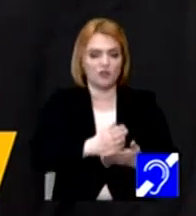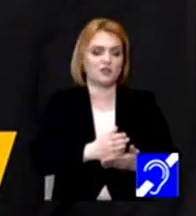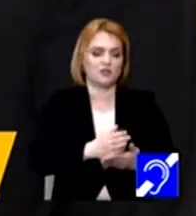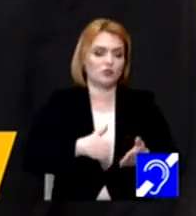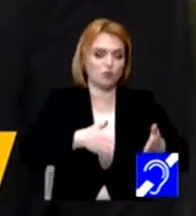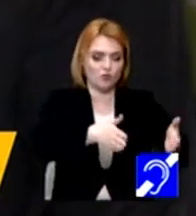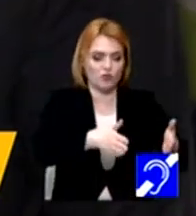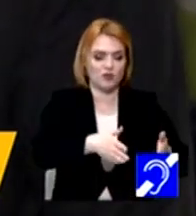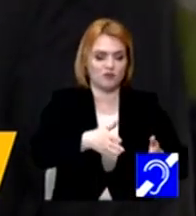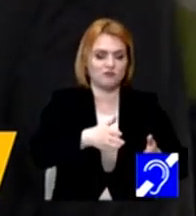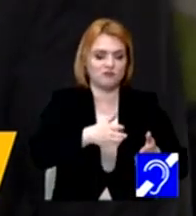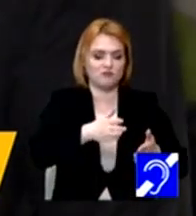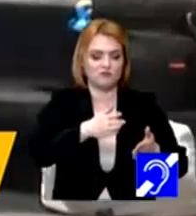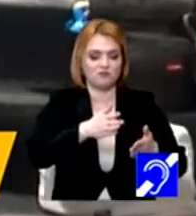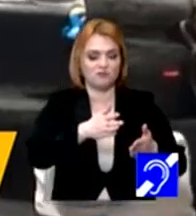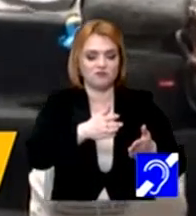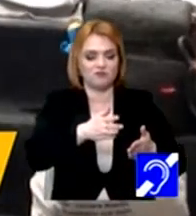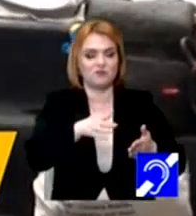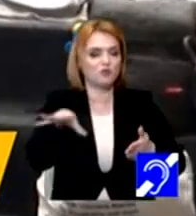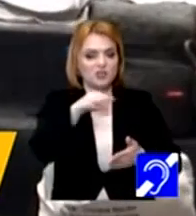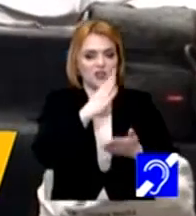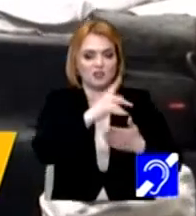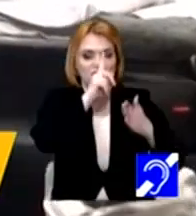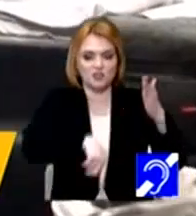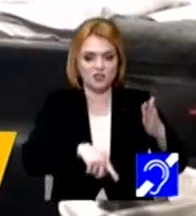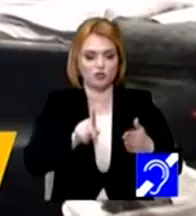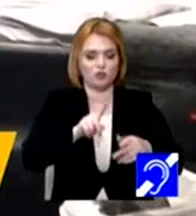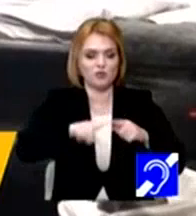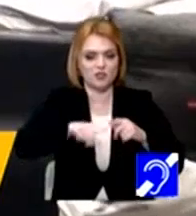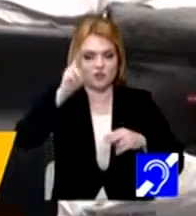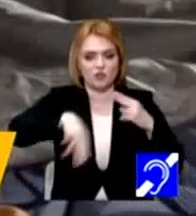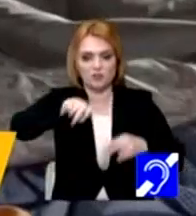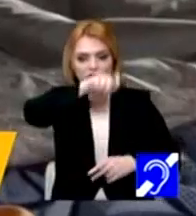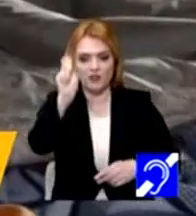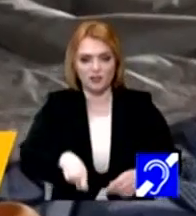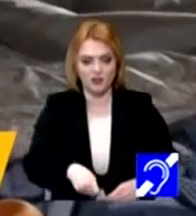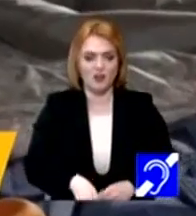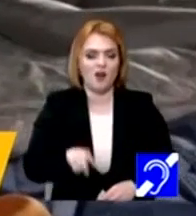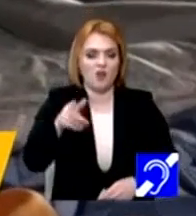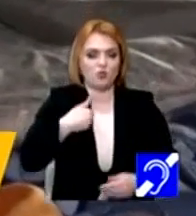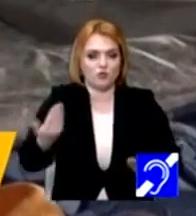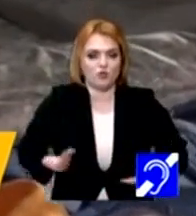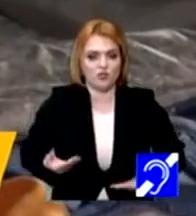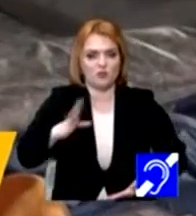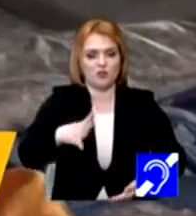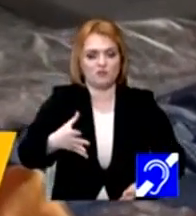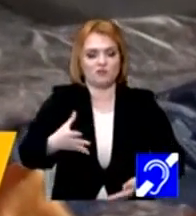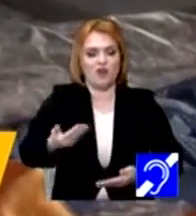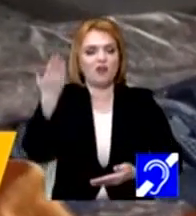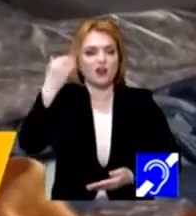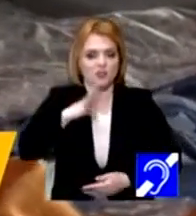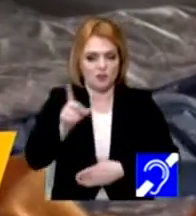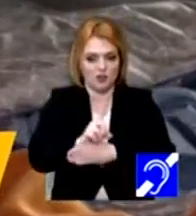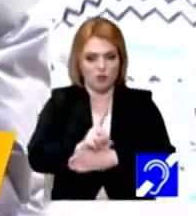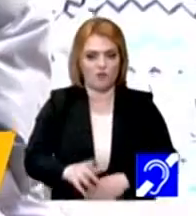dau speranță și putere. Toți și-ar dori ca războiul să se încheie cât mai curând, iar viața lor să fie la fel ca înainte. Până atunci, printre